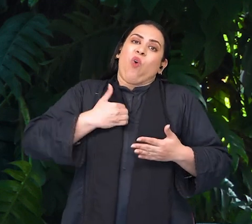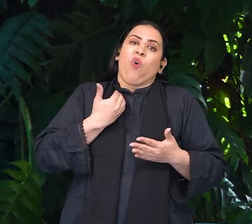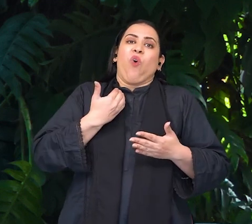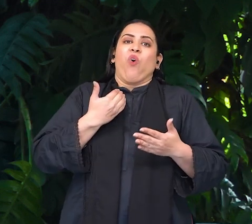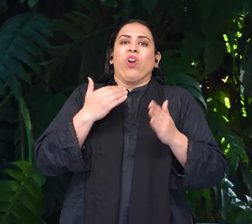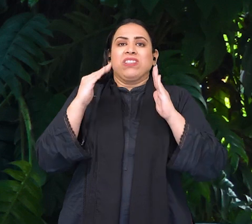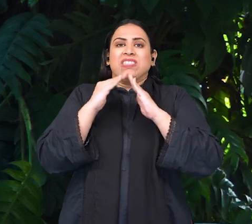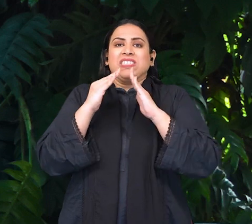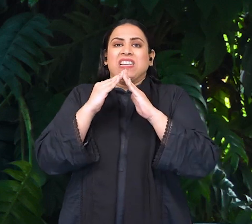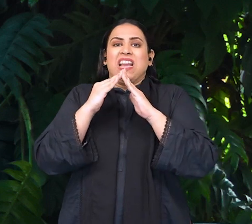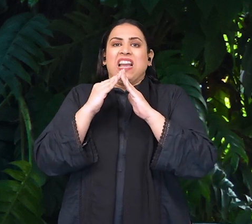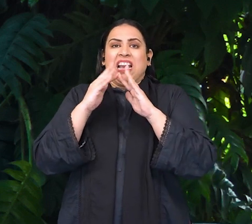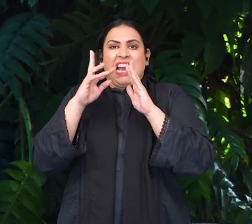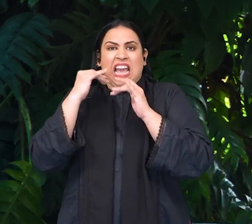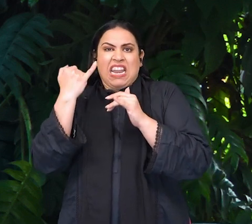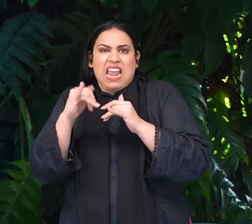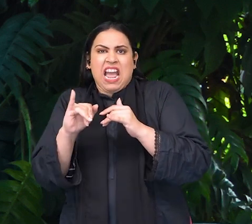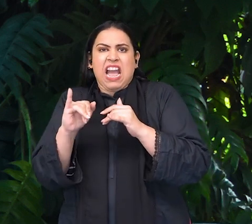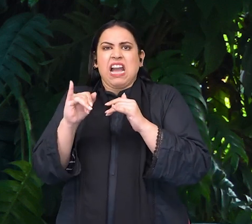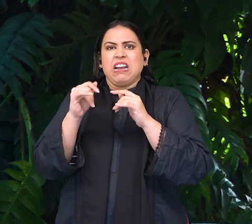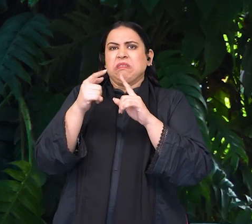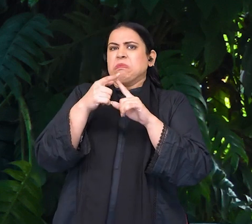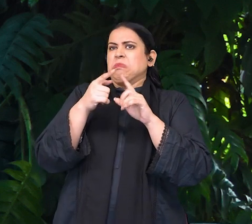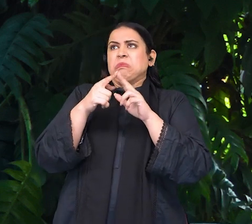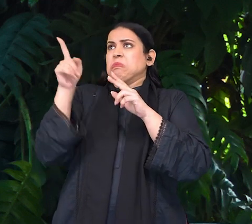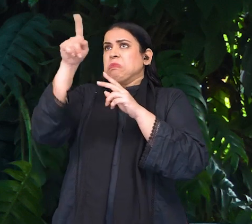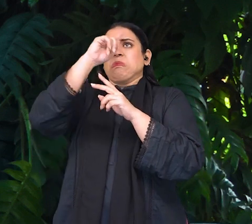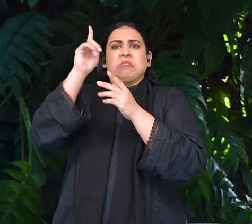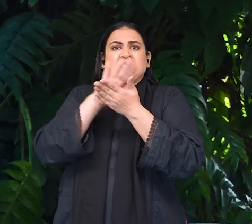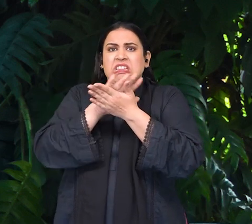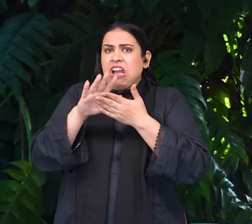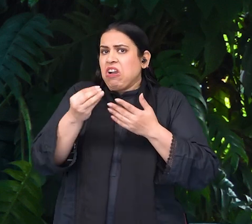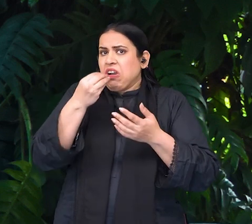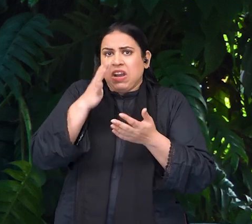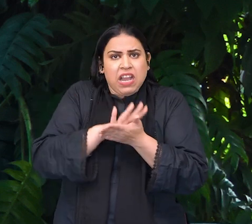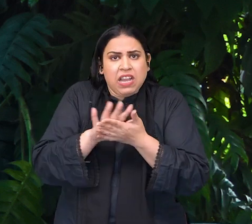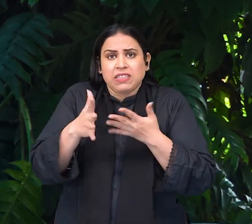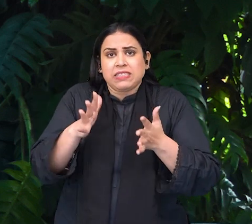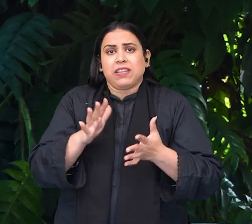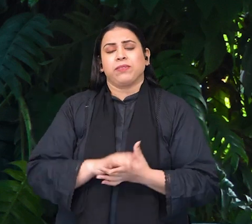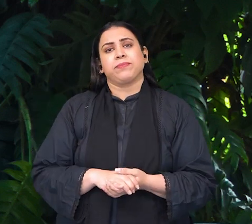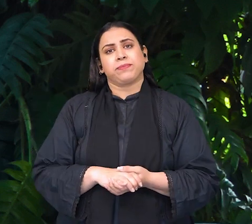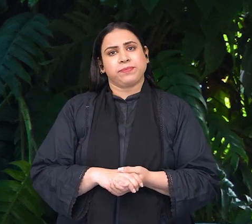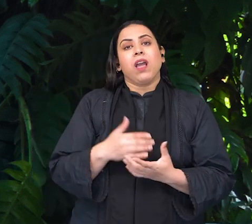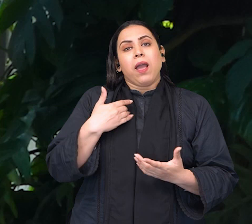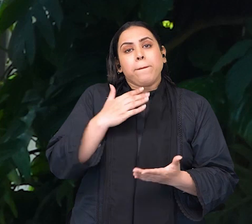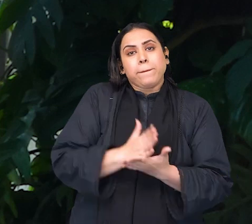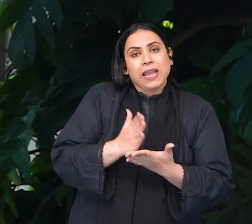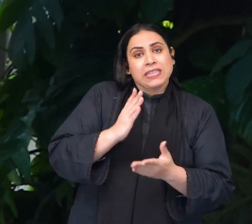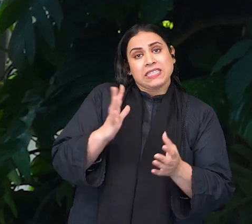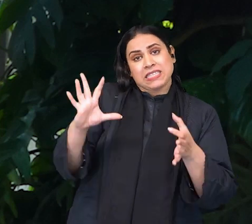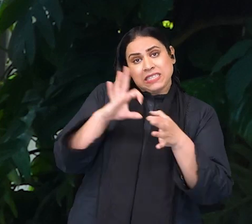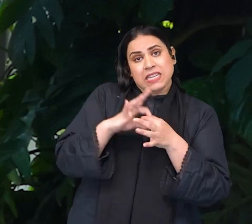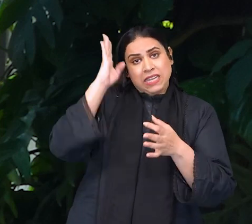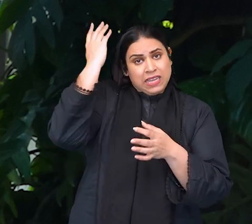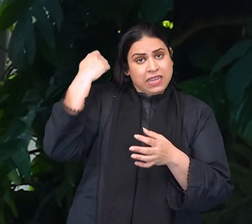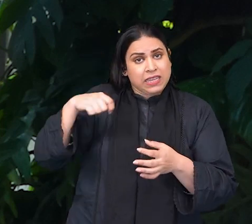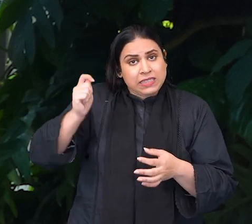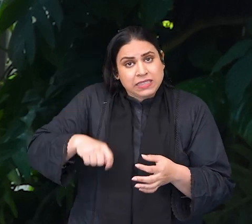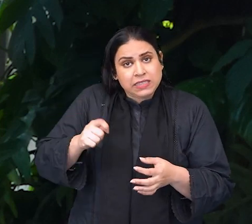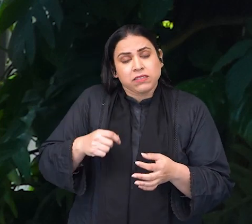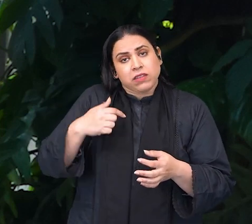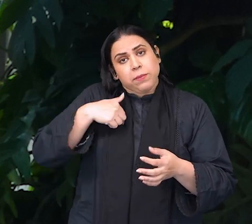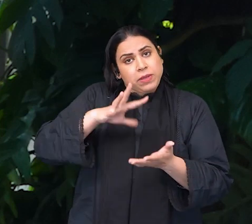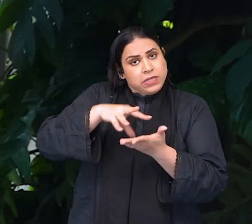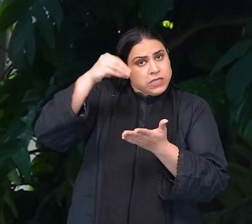खुद ऐसी जगहों पर और ऐसी कंडीशंस में रहते हैं जहाँ पर कोई सैनिटेशन और हाइजीन का ख्याल नहीं किया जाता। मेरी सेंटर फॉर लॉ एंड जस्टिस की